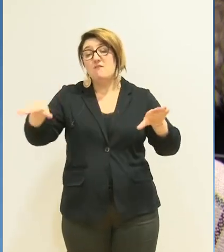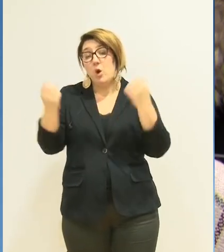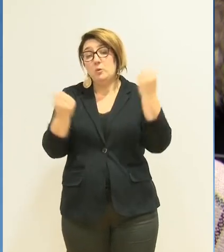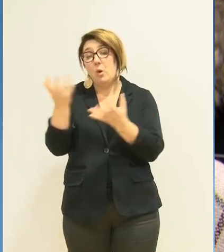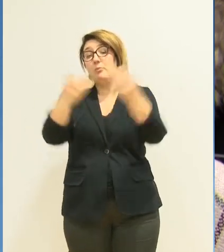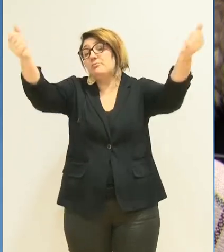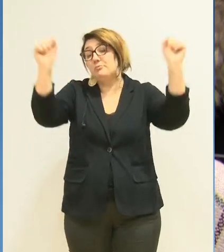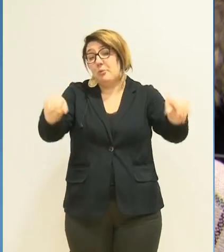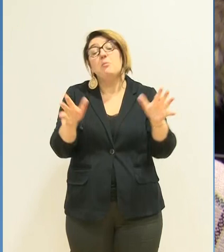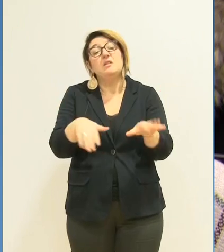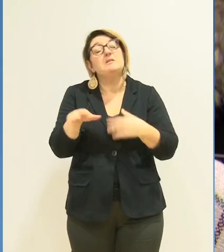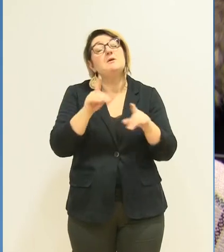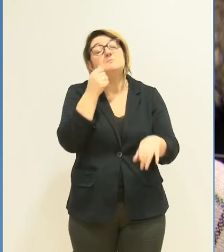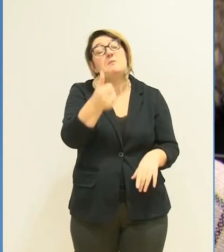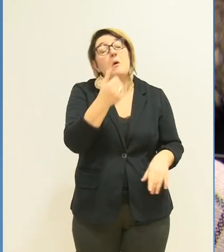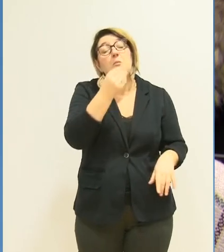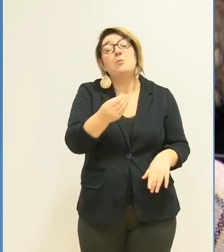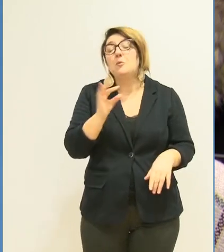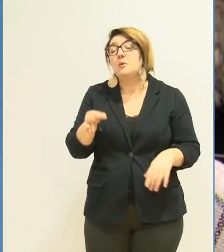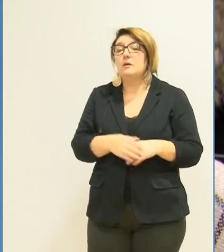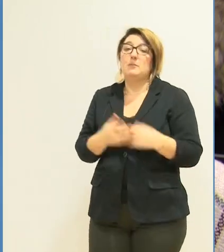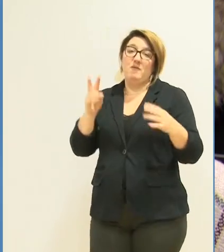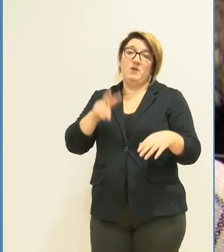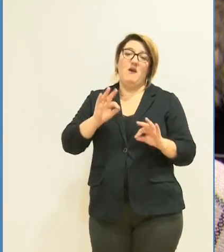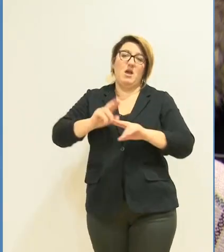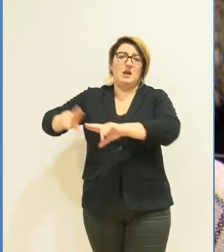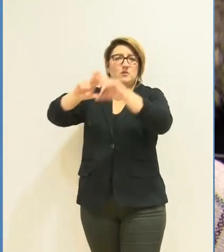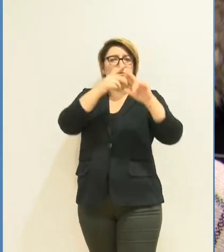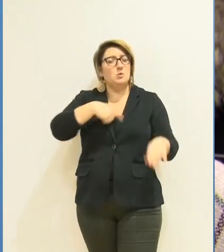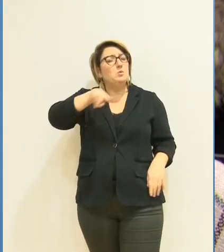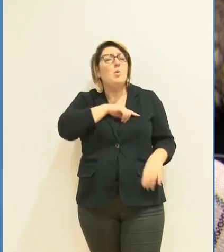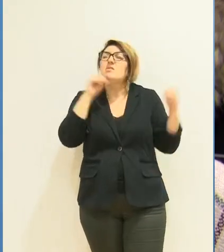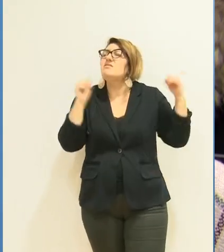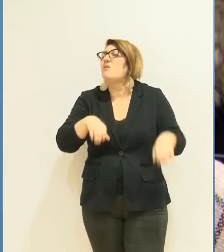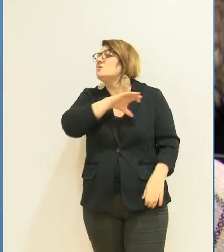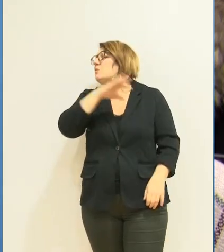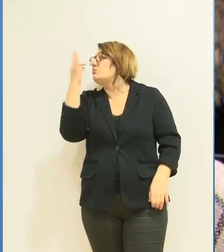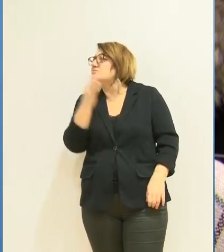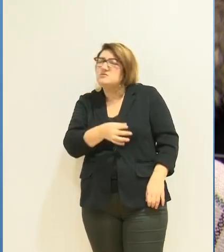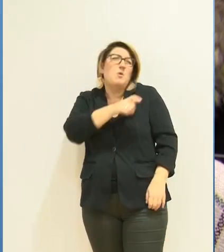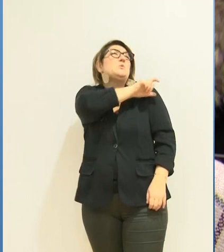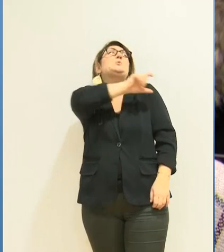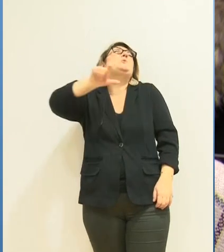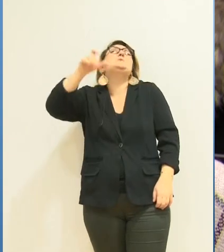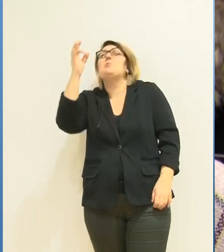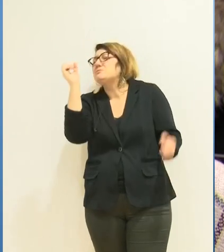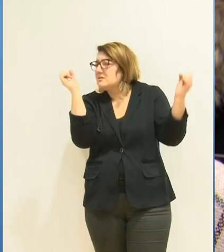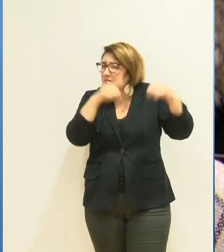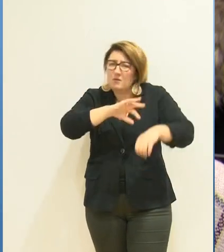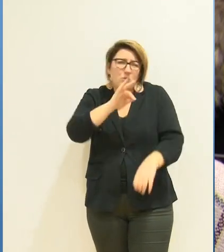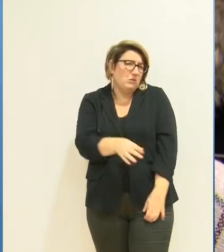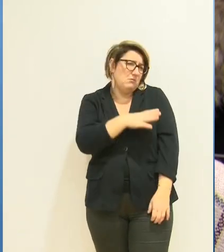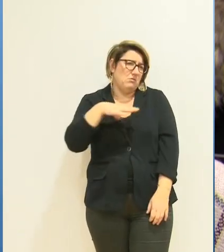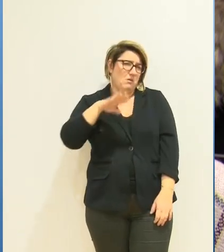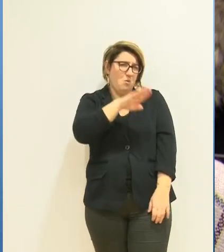bien ceci dit sur la rénovation on est 100 % pour madame boileau vous le savez très bien 200% pour même c'est pas du tout ça que nous